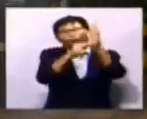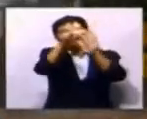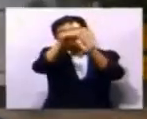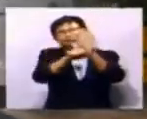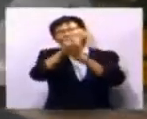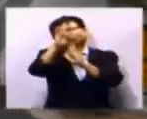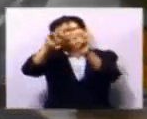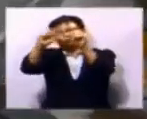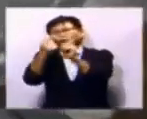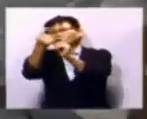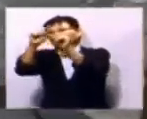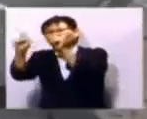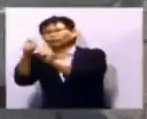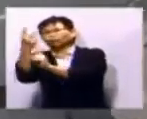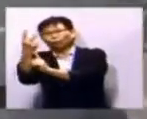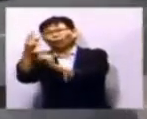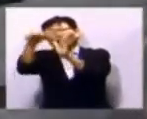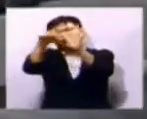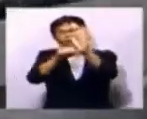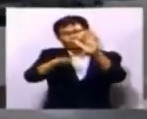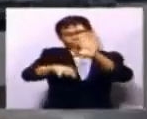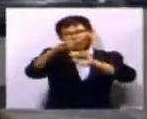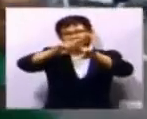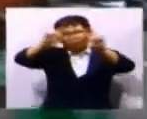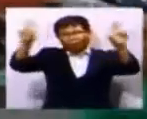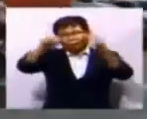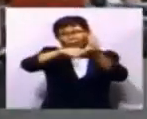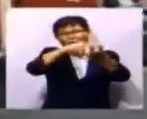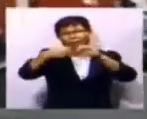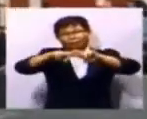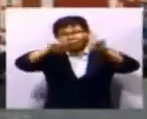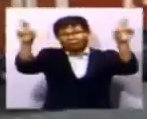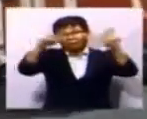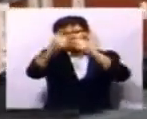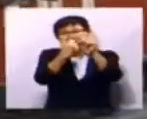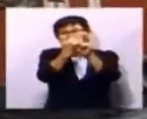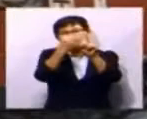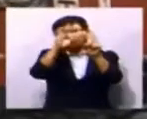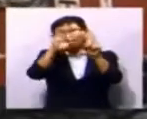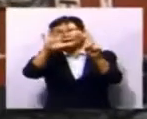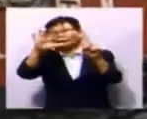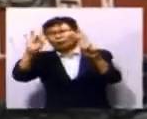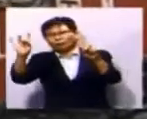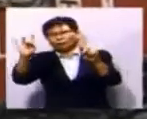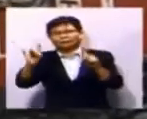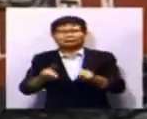7-1 dan 2 Akta Pilihan Raya 1958.